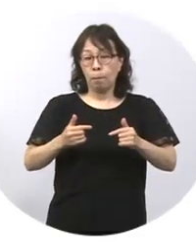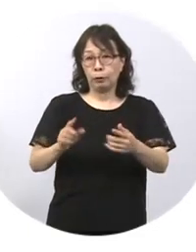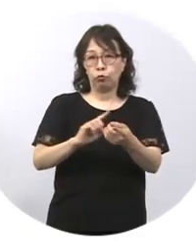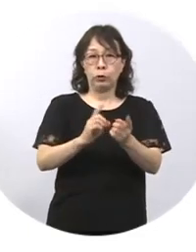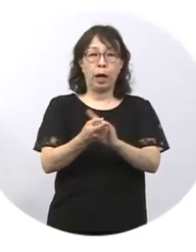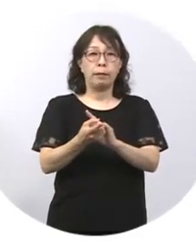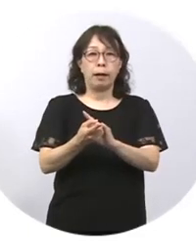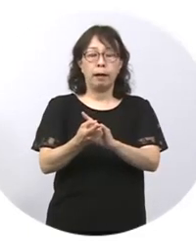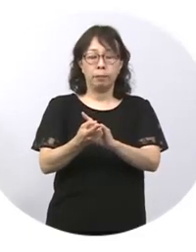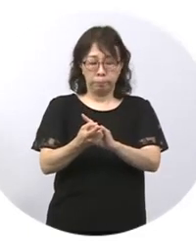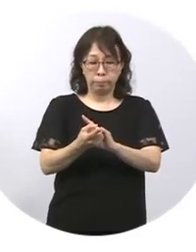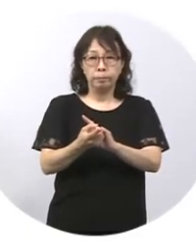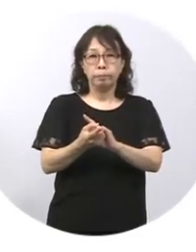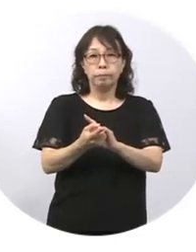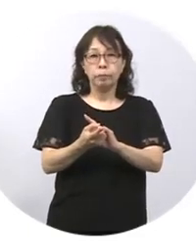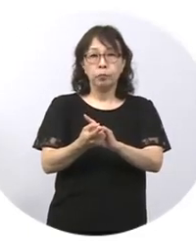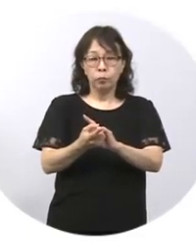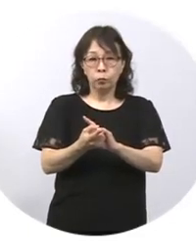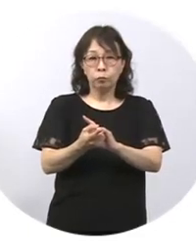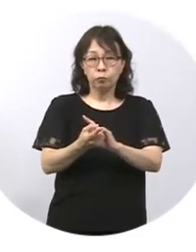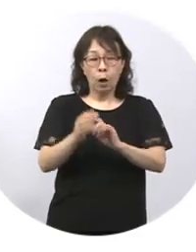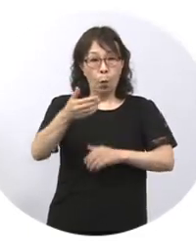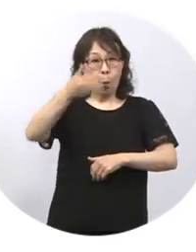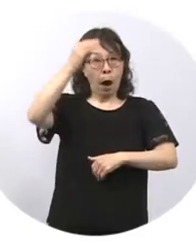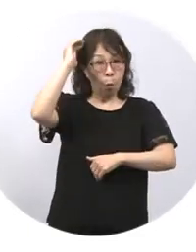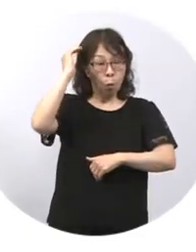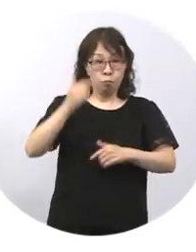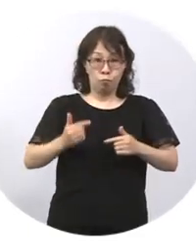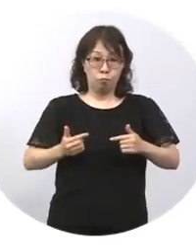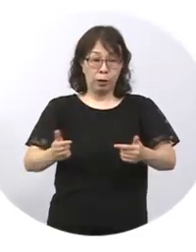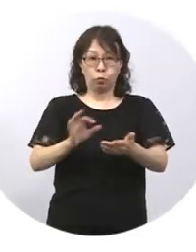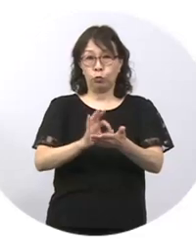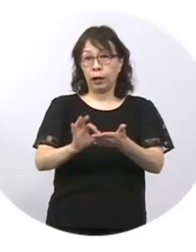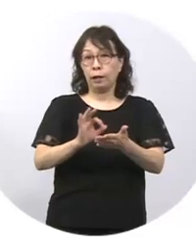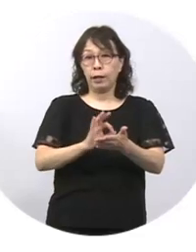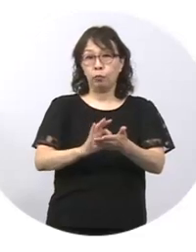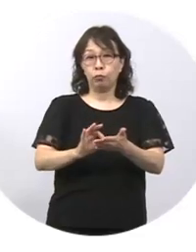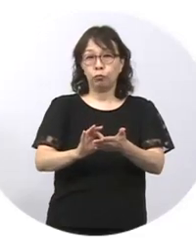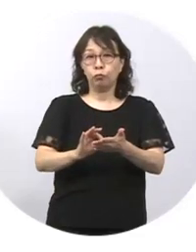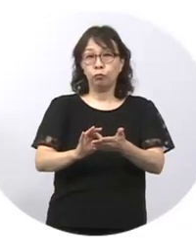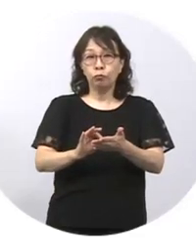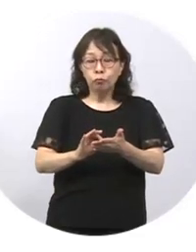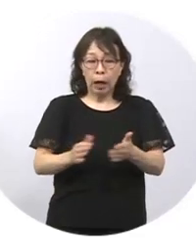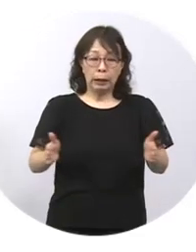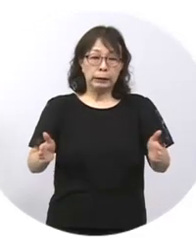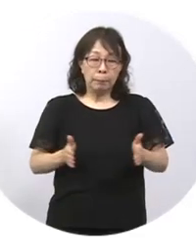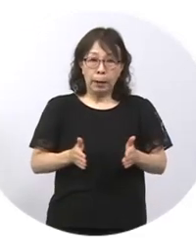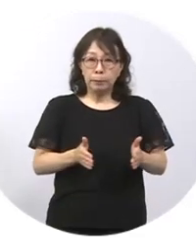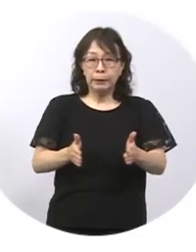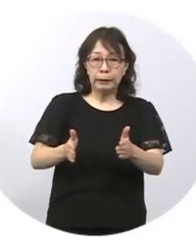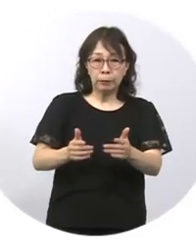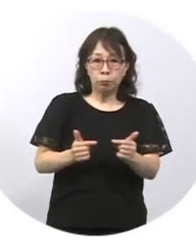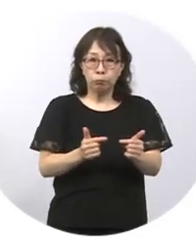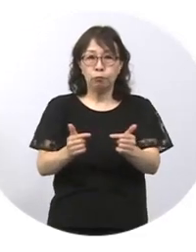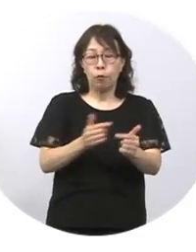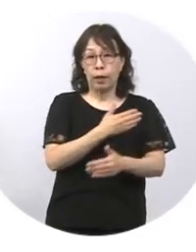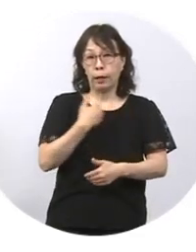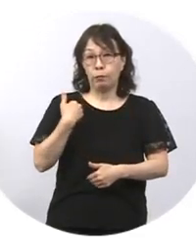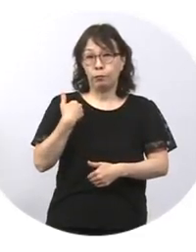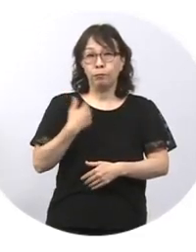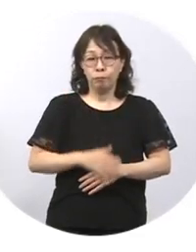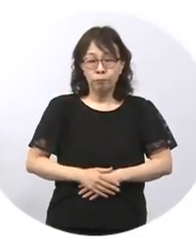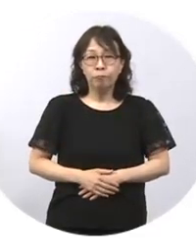き換えをいたしまして、今回ワゴン車型の車両を使っておりますので、より小回りが効いて、さ